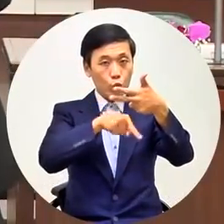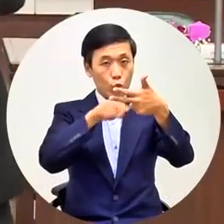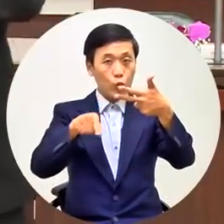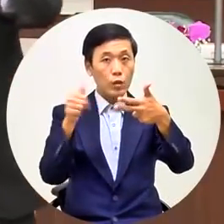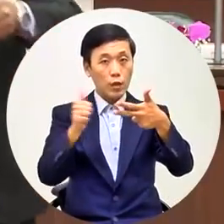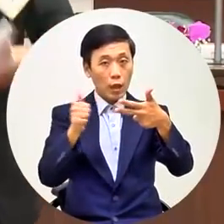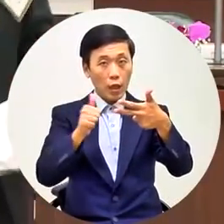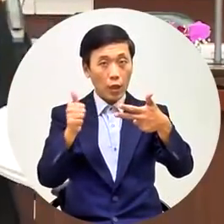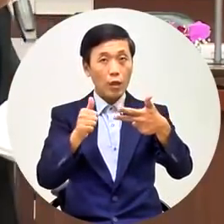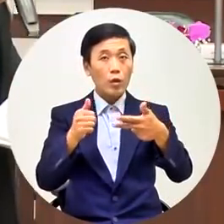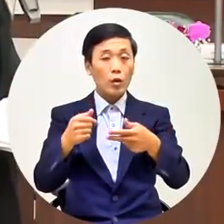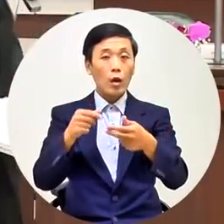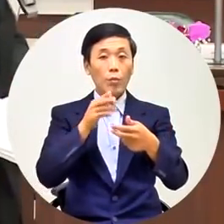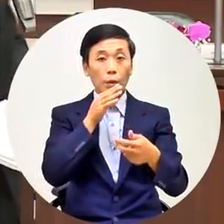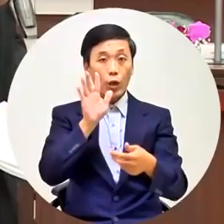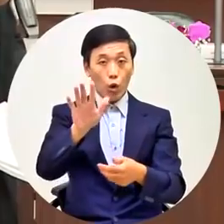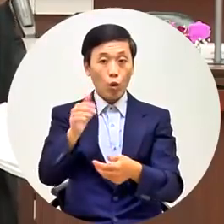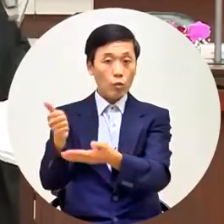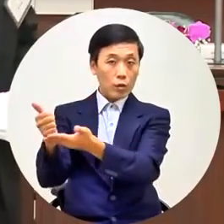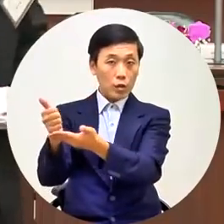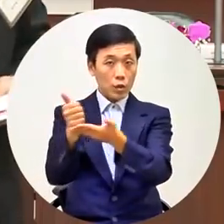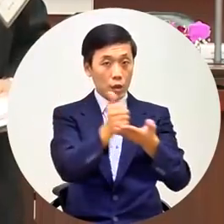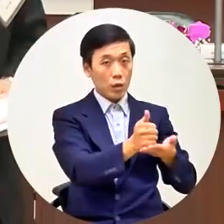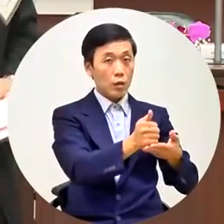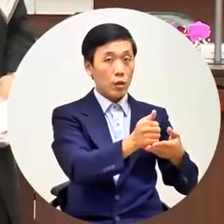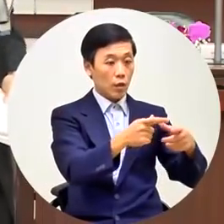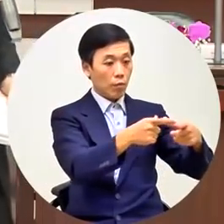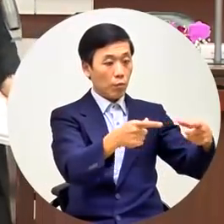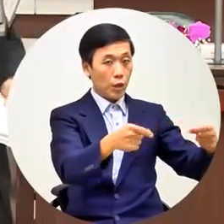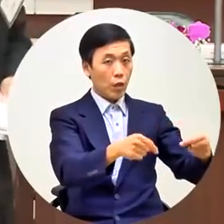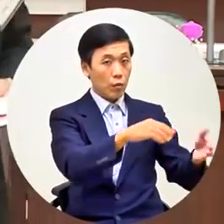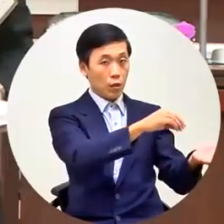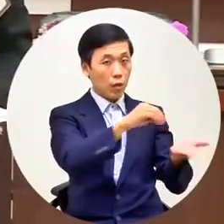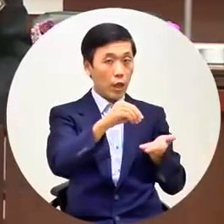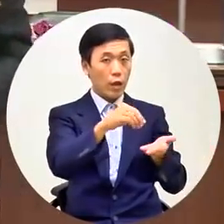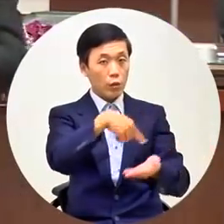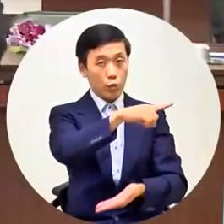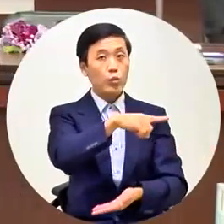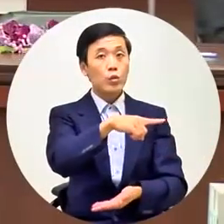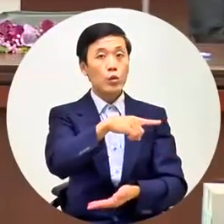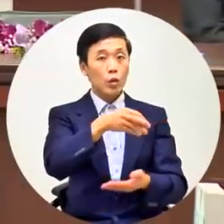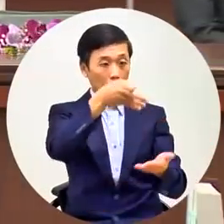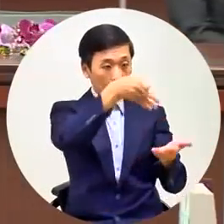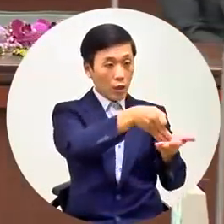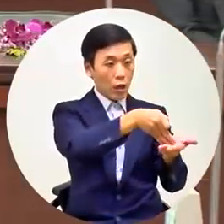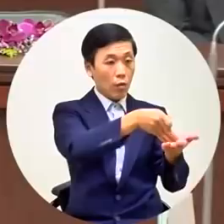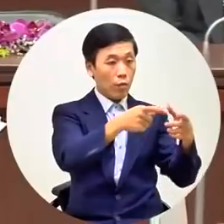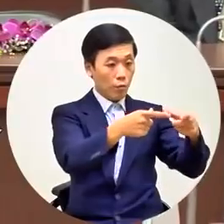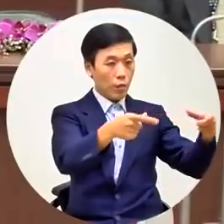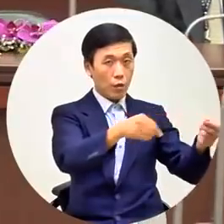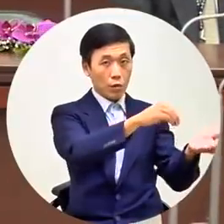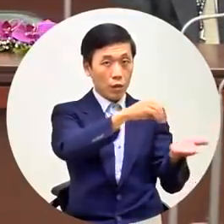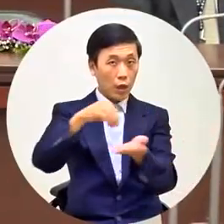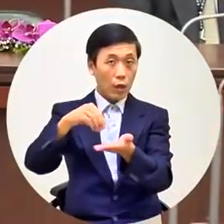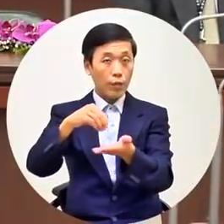个领票处呢，我们就来领票，然后签名领票。 签完之后，我们再到我们的泽平那边盖